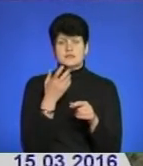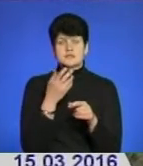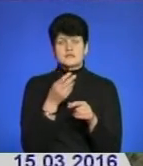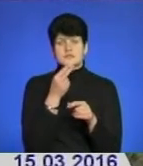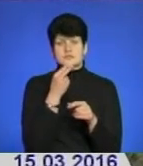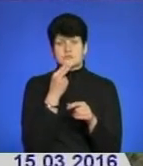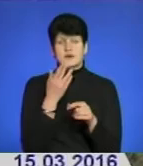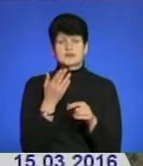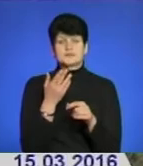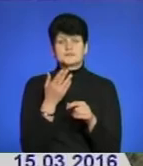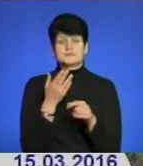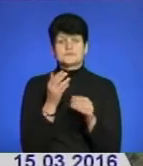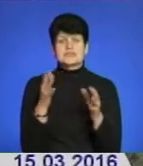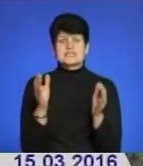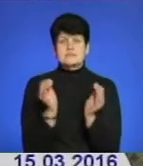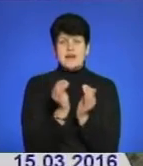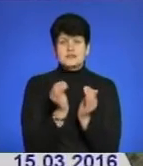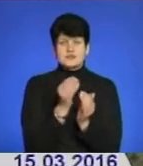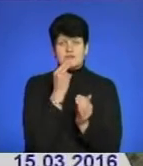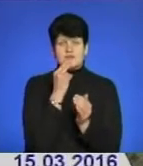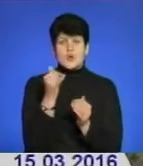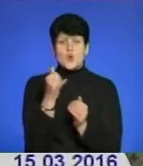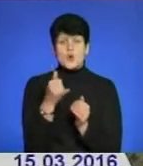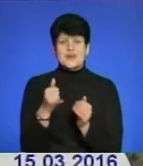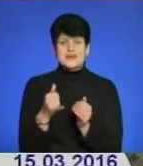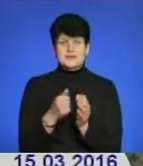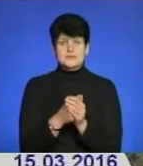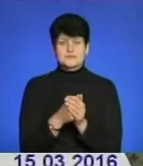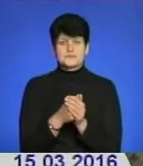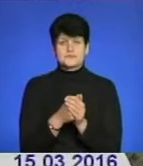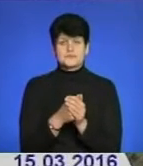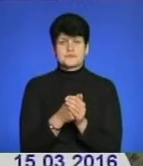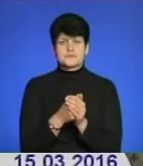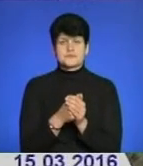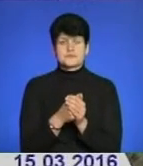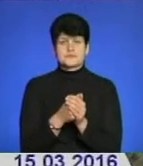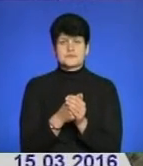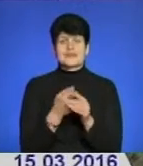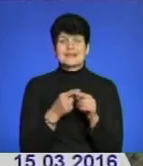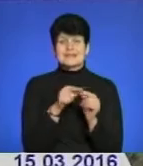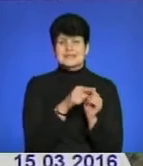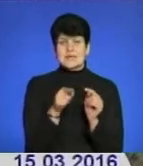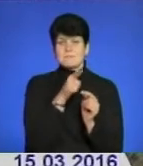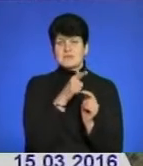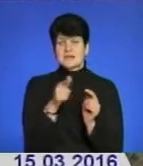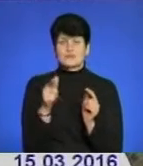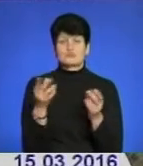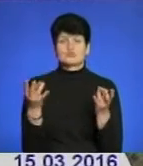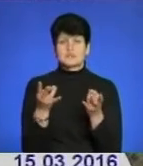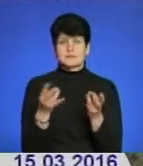Вживання значно зменшується вживання олії, навіть рослинної олії. На цей період